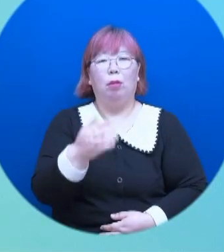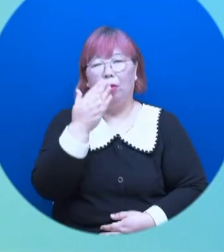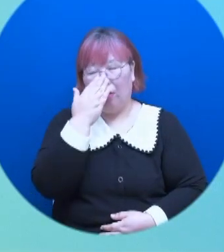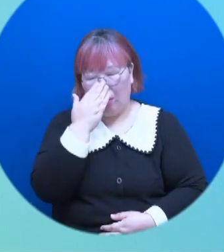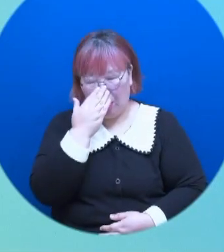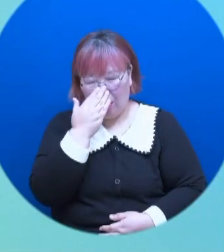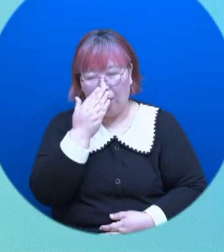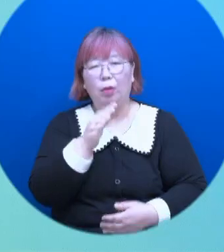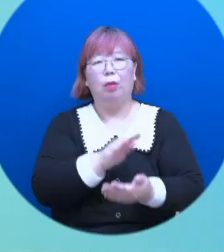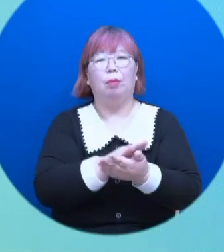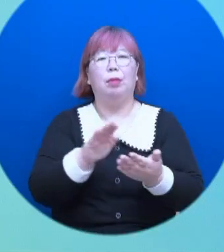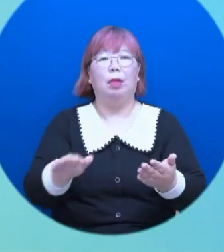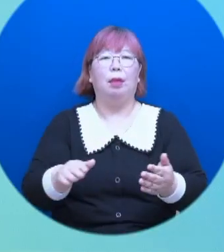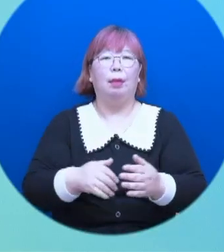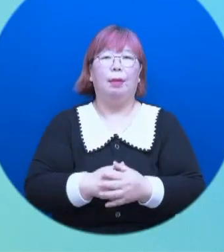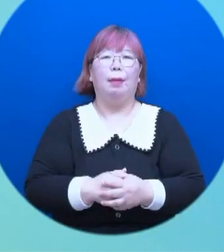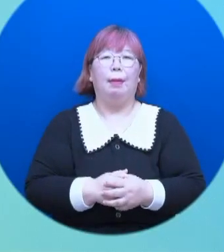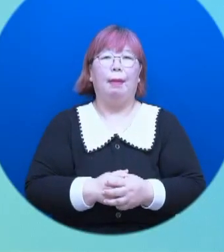겸손입니다.